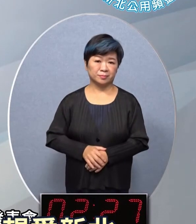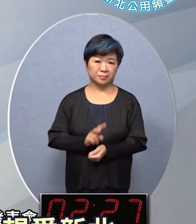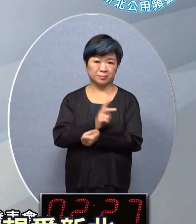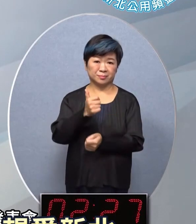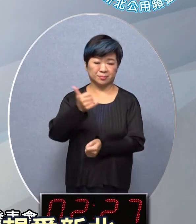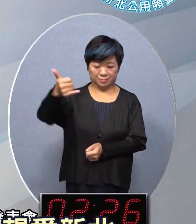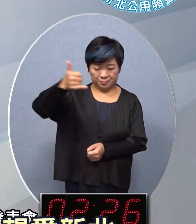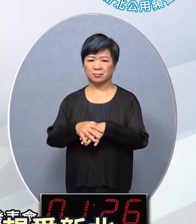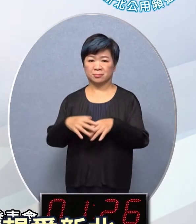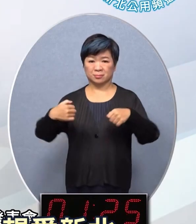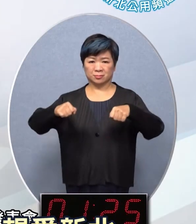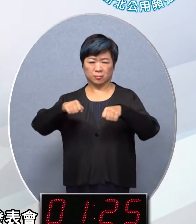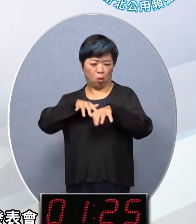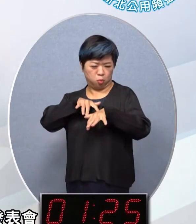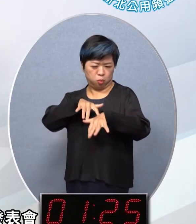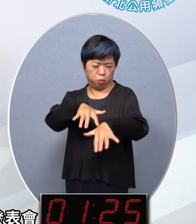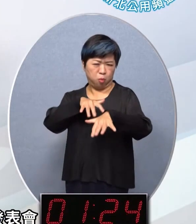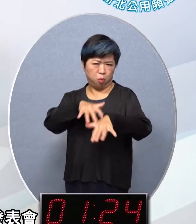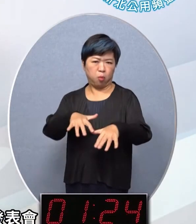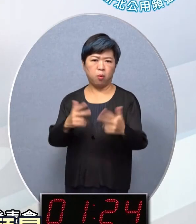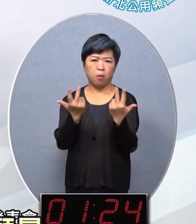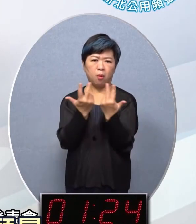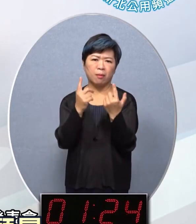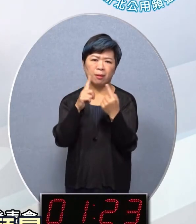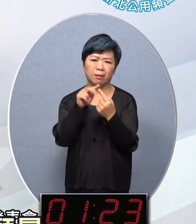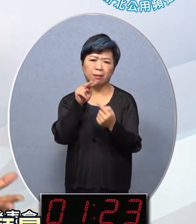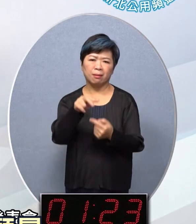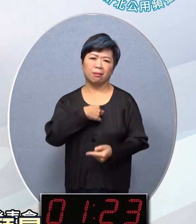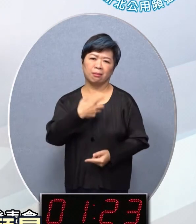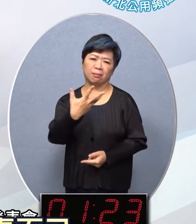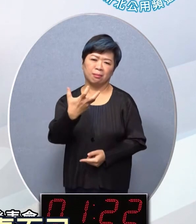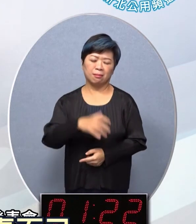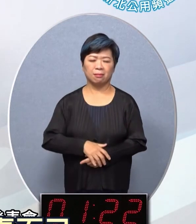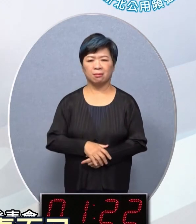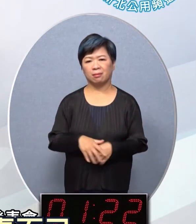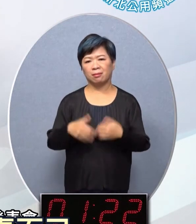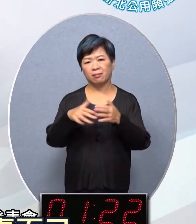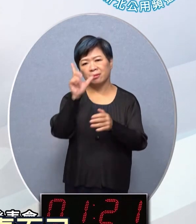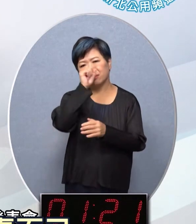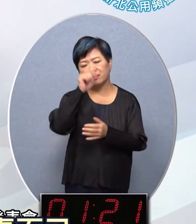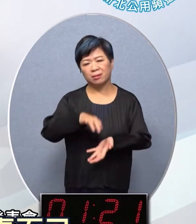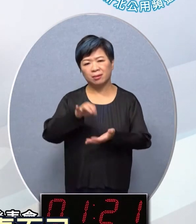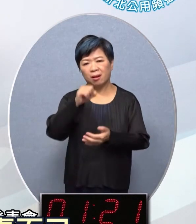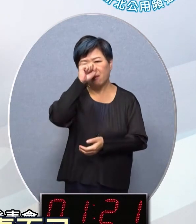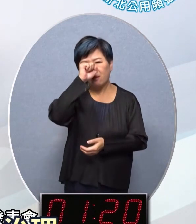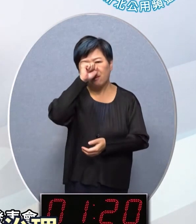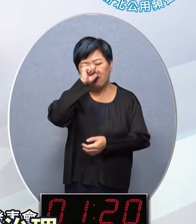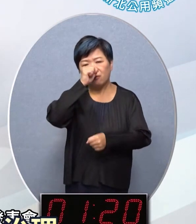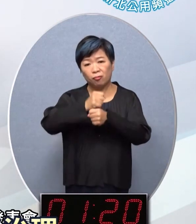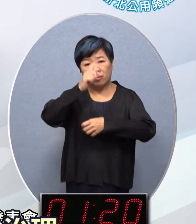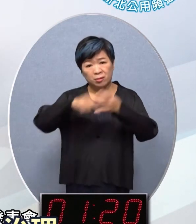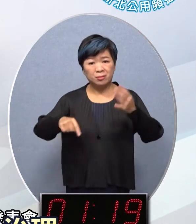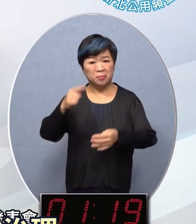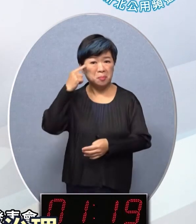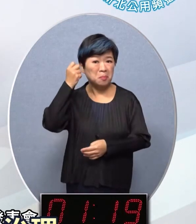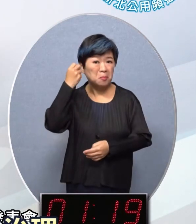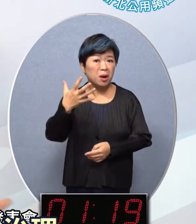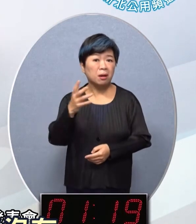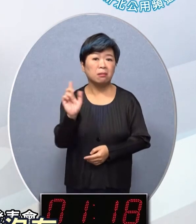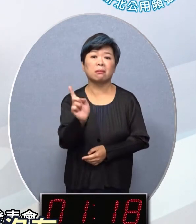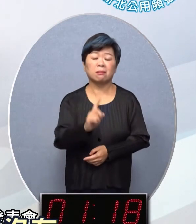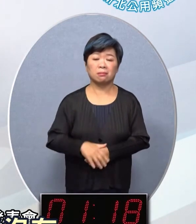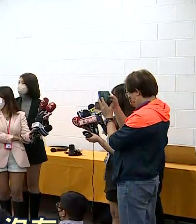想爱新北嘛。 是大翻新，要新的市政愿景，不要再讲好好做事而已啦，到底有什么创新治理？人